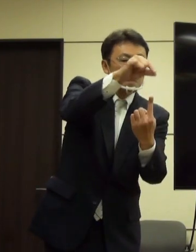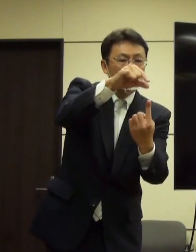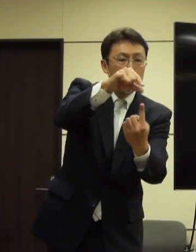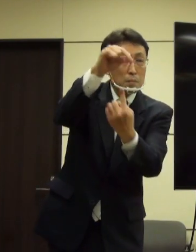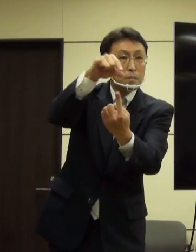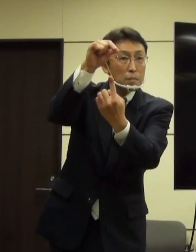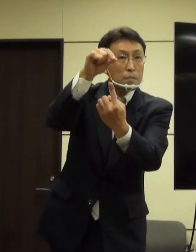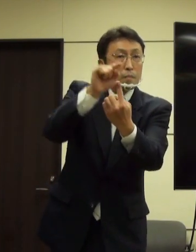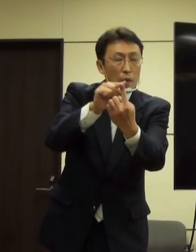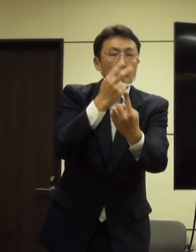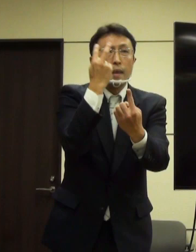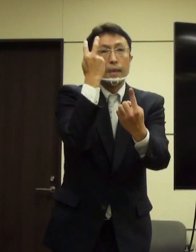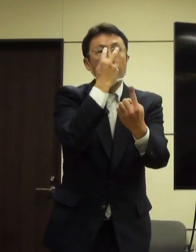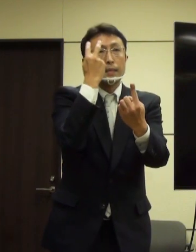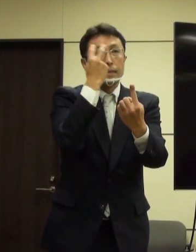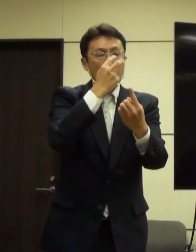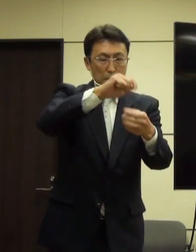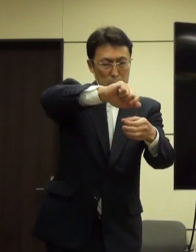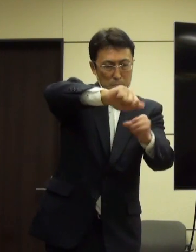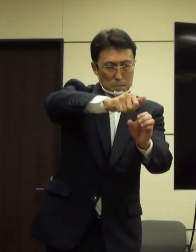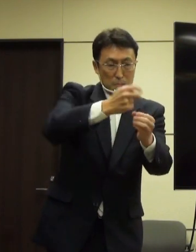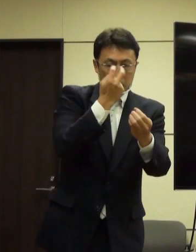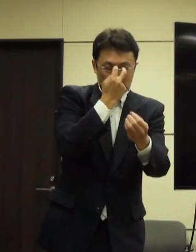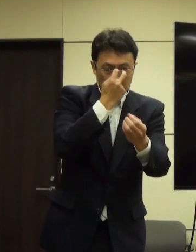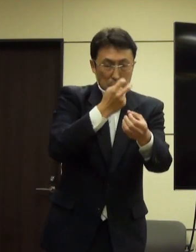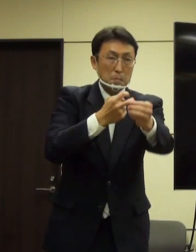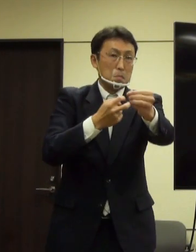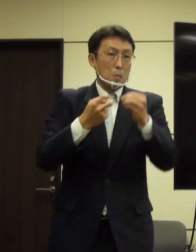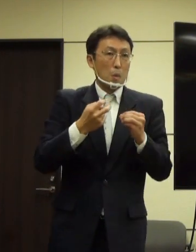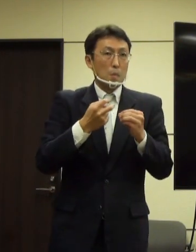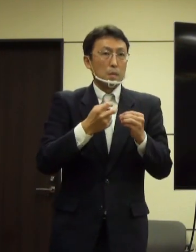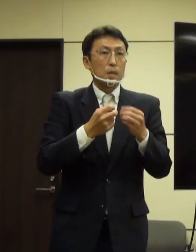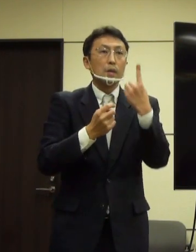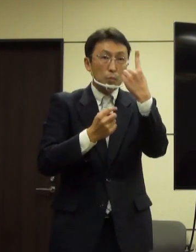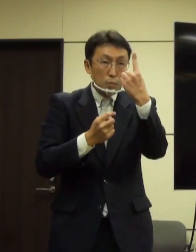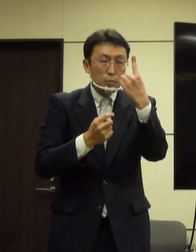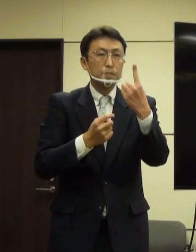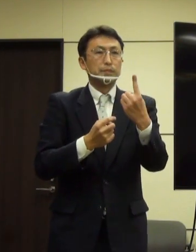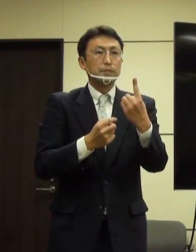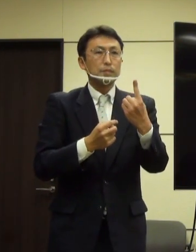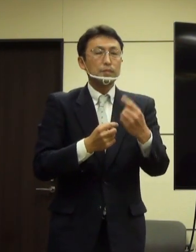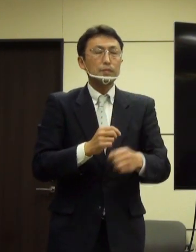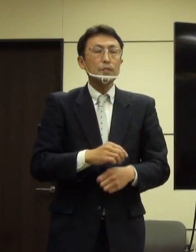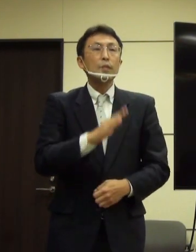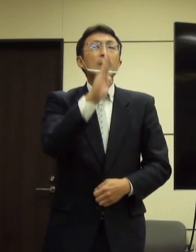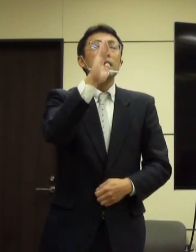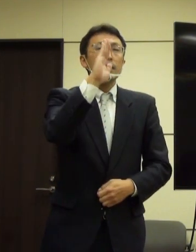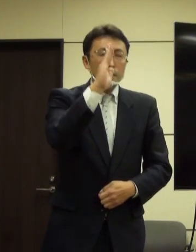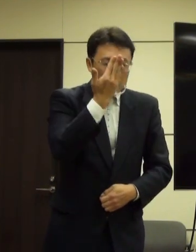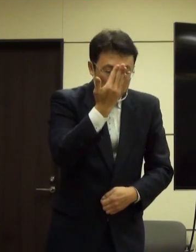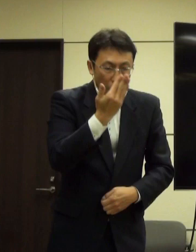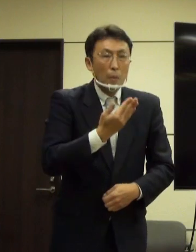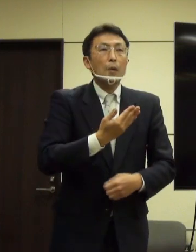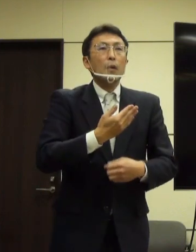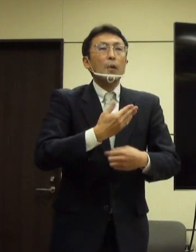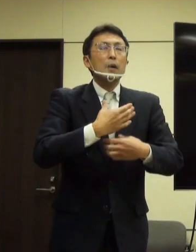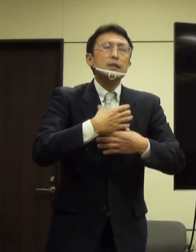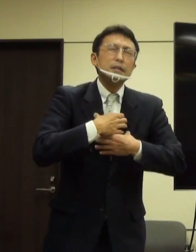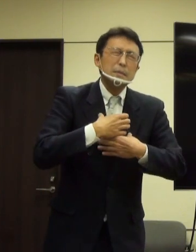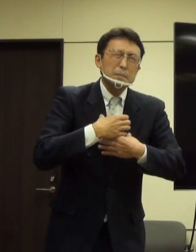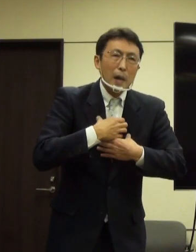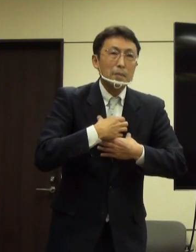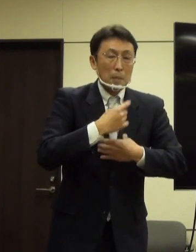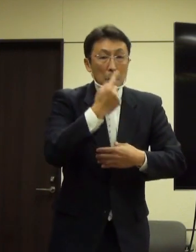いくというのがまず一つですただ一方であのそう言っても心配な方もいらっしゃるでしょうからそれは